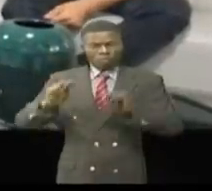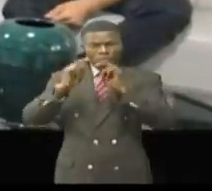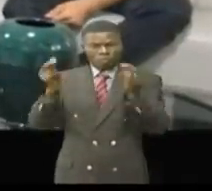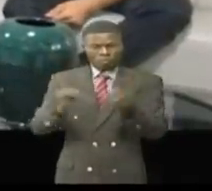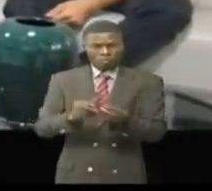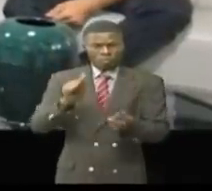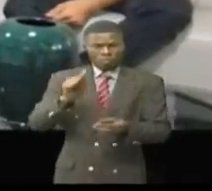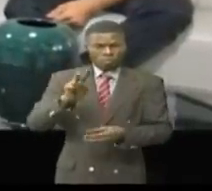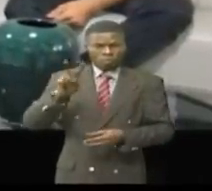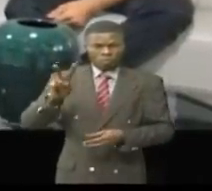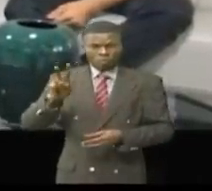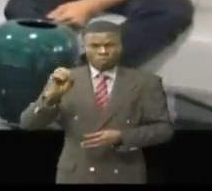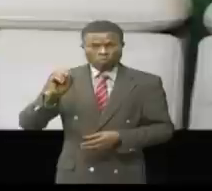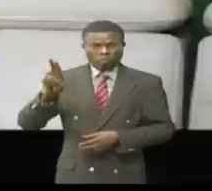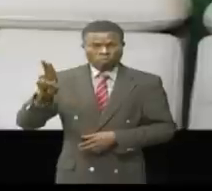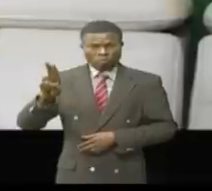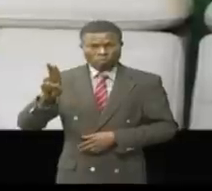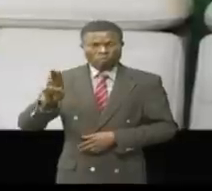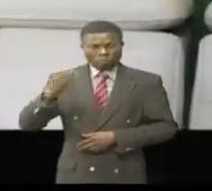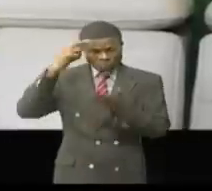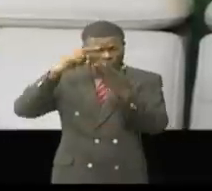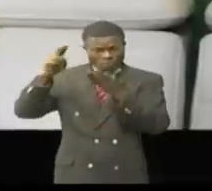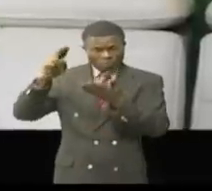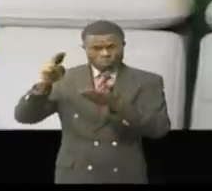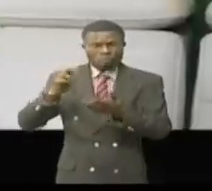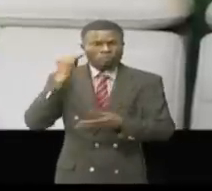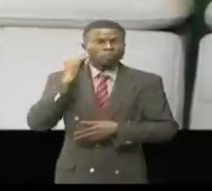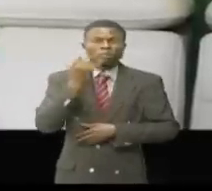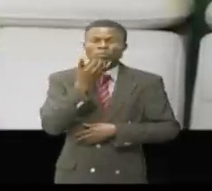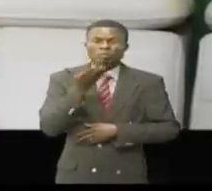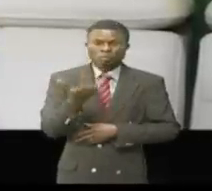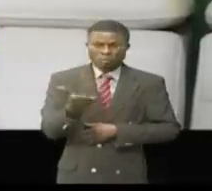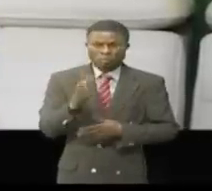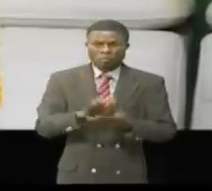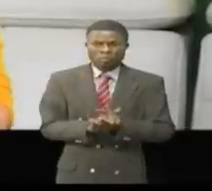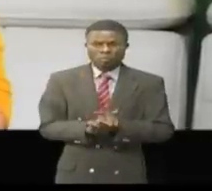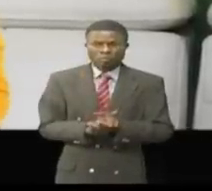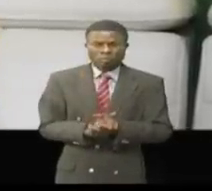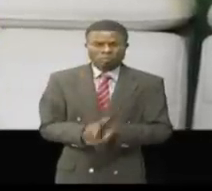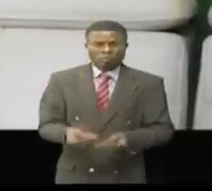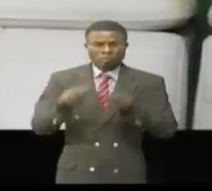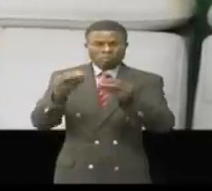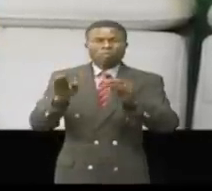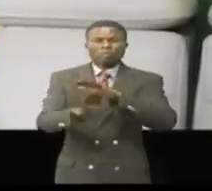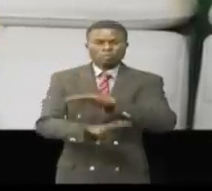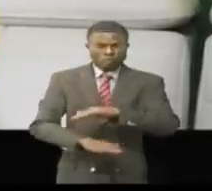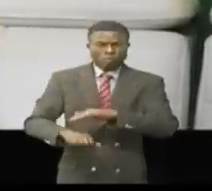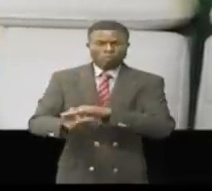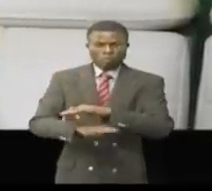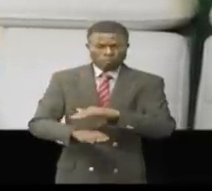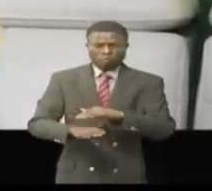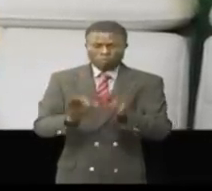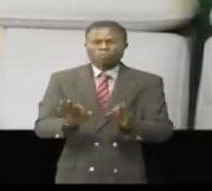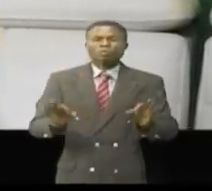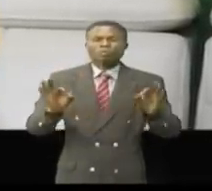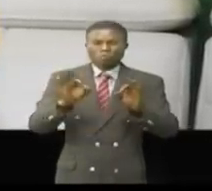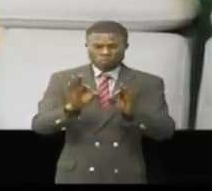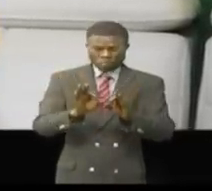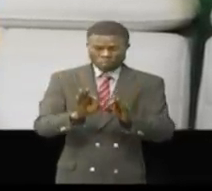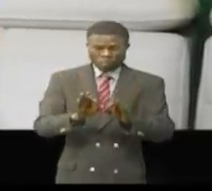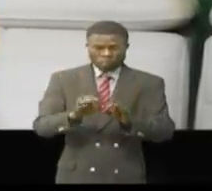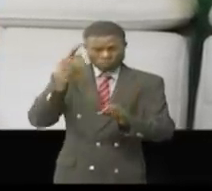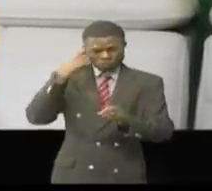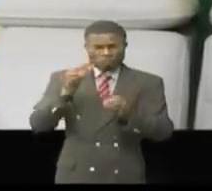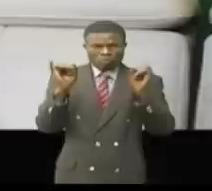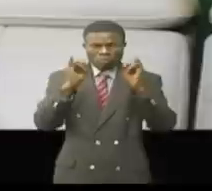Avnon Academy d'Israël. Dans le domaine de la cybersécurité, donner les bases de tout ce qui est sécurité